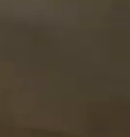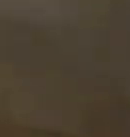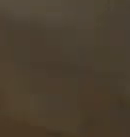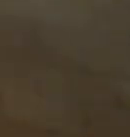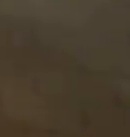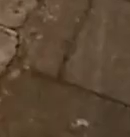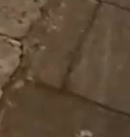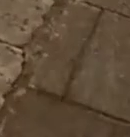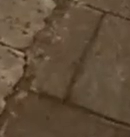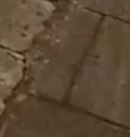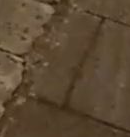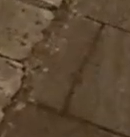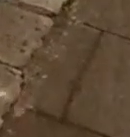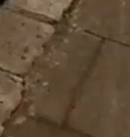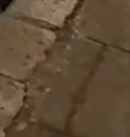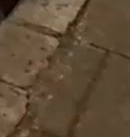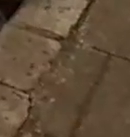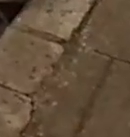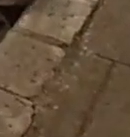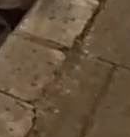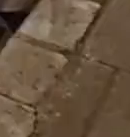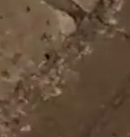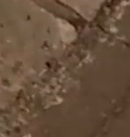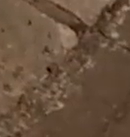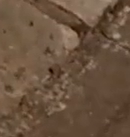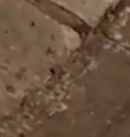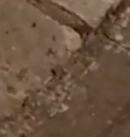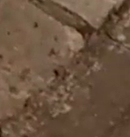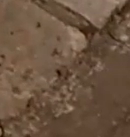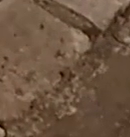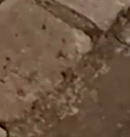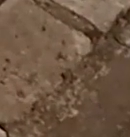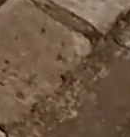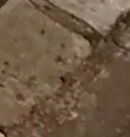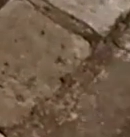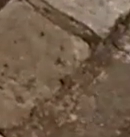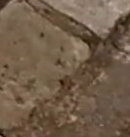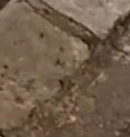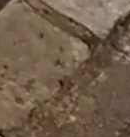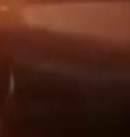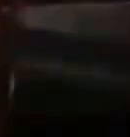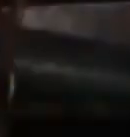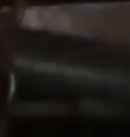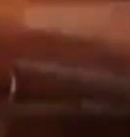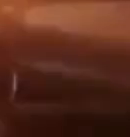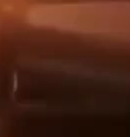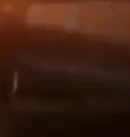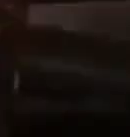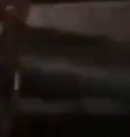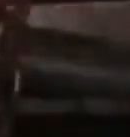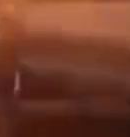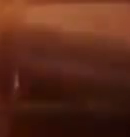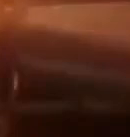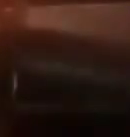Mobil ini ringsek di bagian depan setelah menabrak 3 pengendara motor di Jalan Kemang Raya, Jakarta Selatan, Minggu dini hari. Kecelakaan berawal